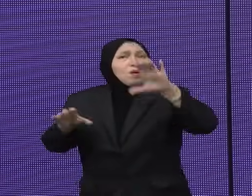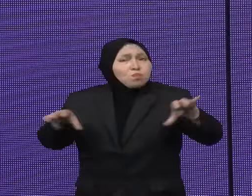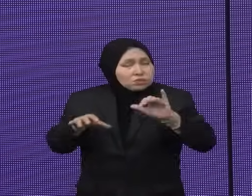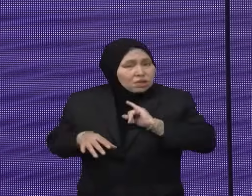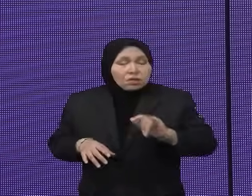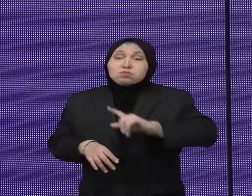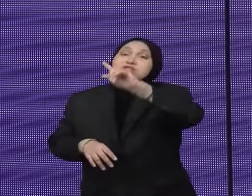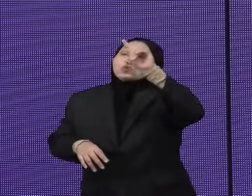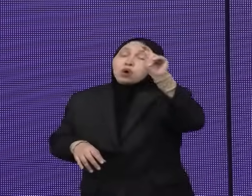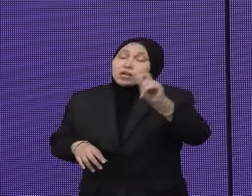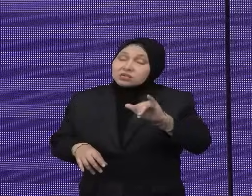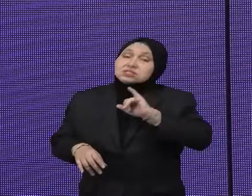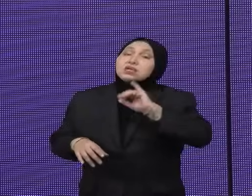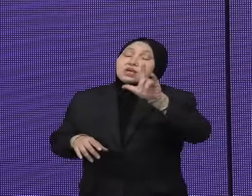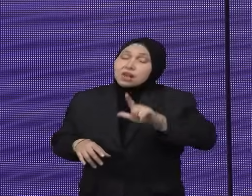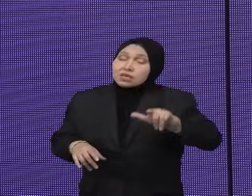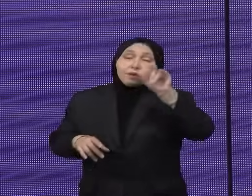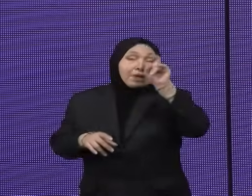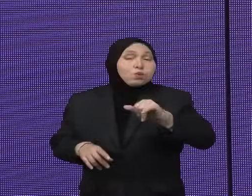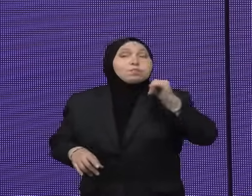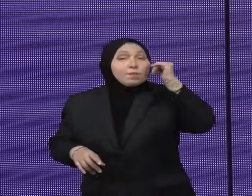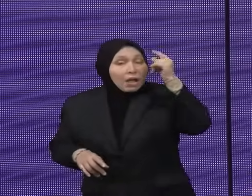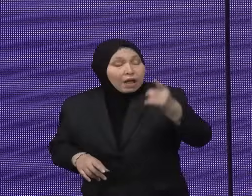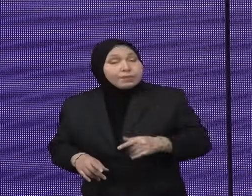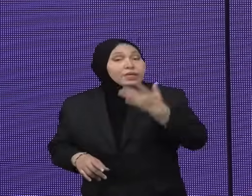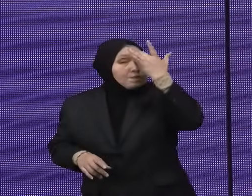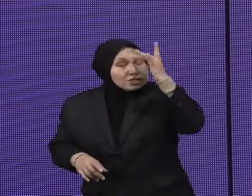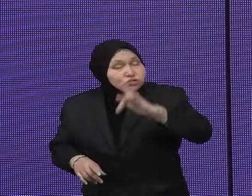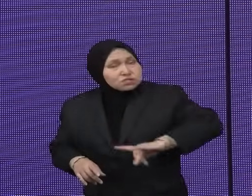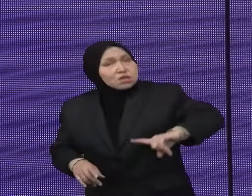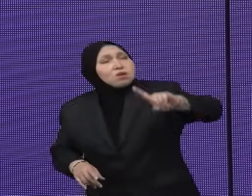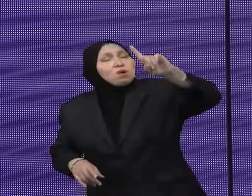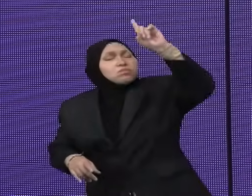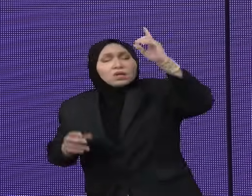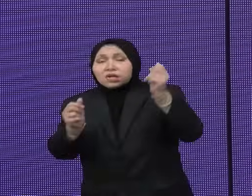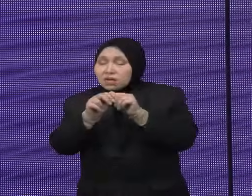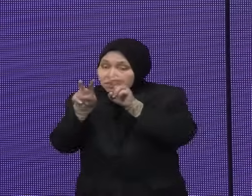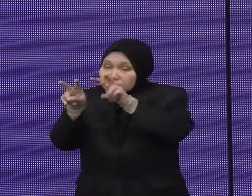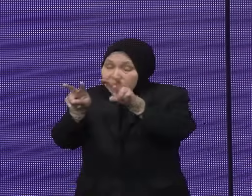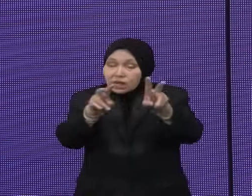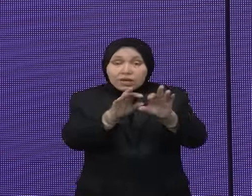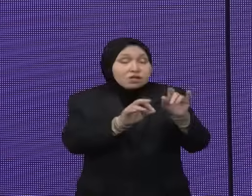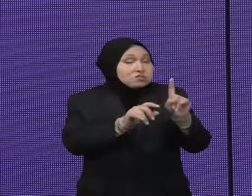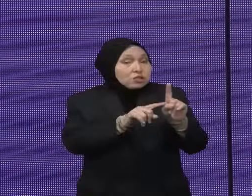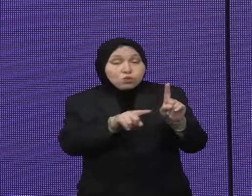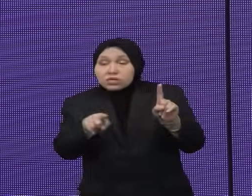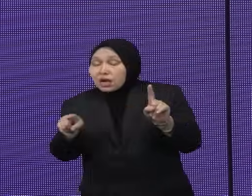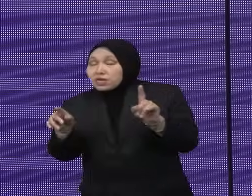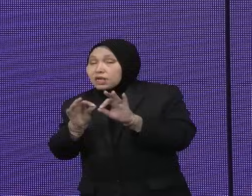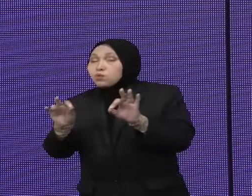tetapi persoalkan sayalah yang perlu memahami kebijaksanaan Allah dengan memerhati ayat 1 hingga